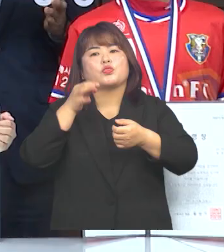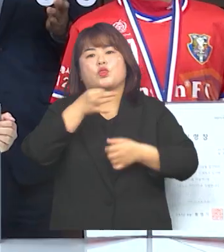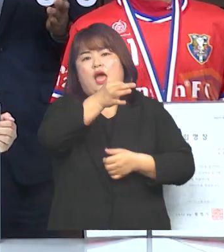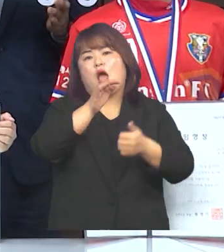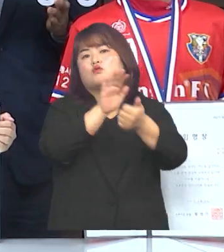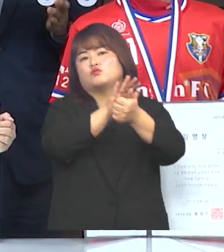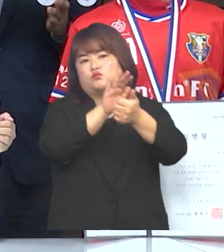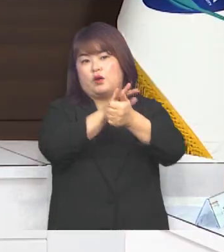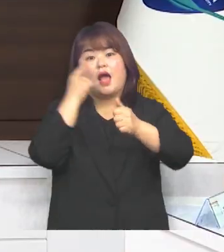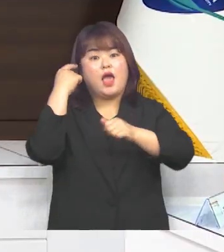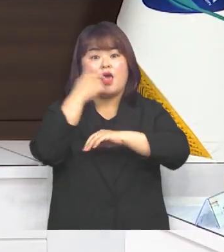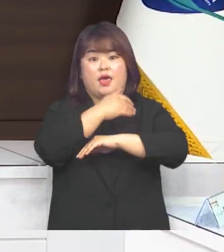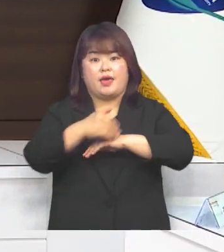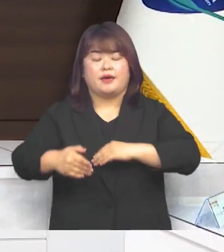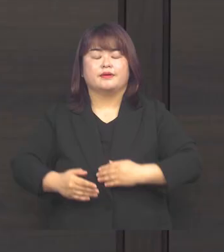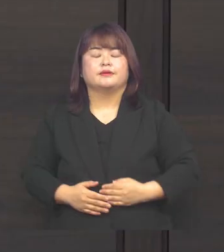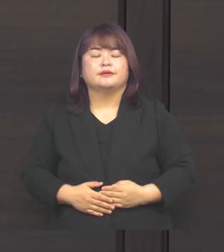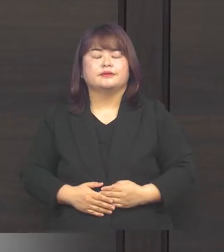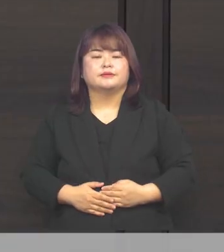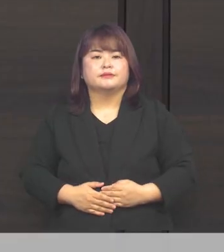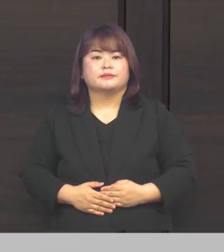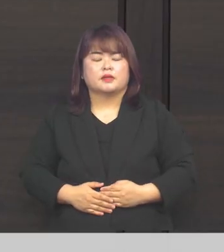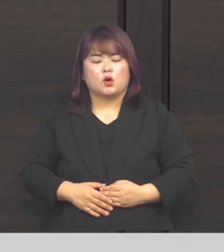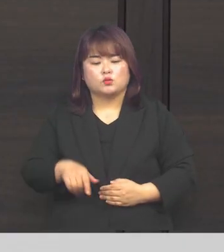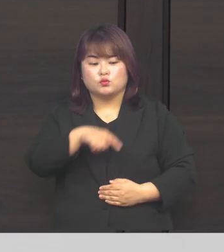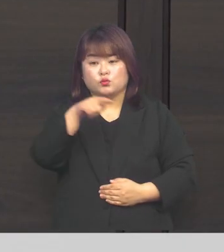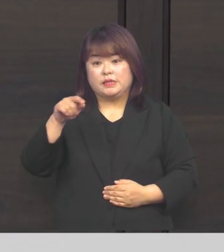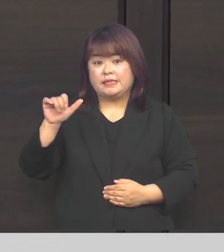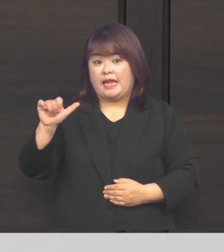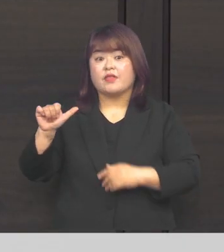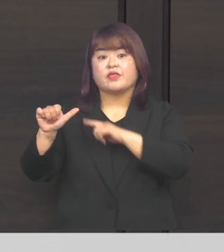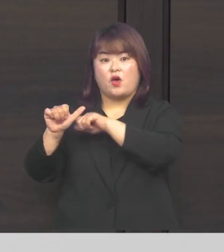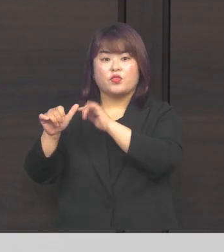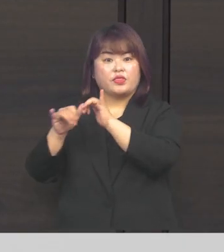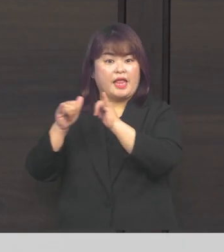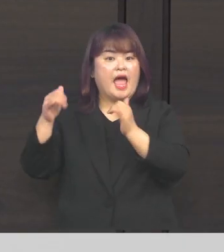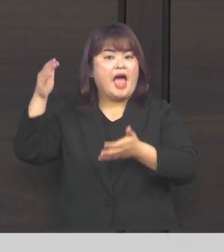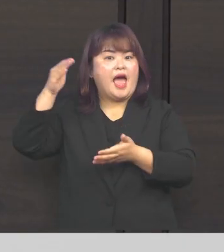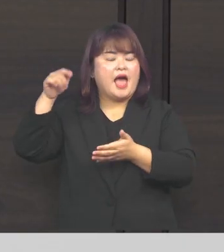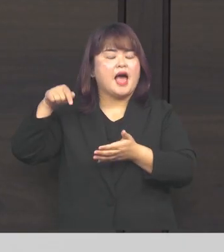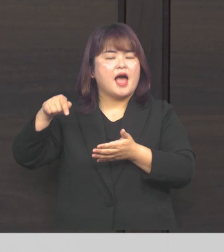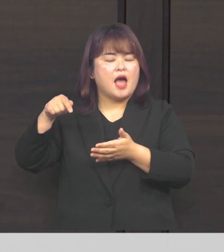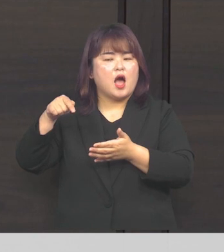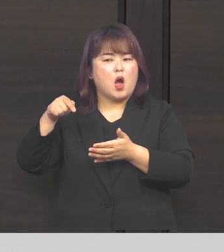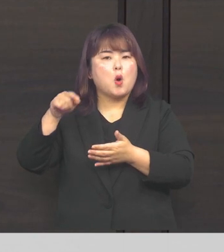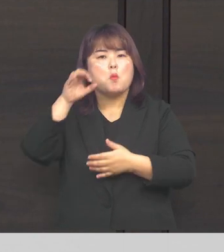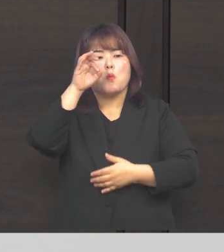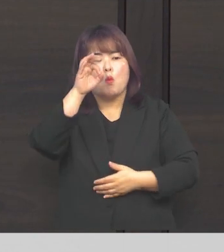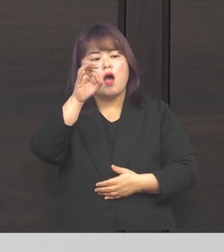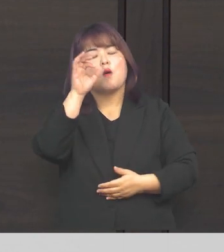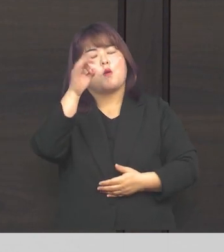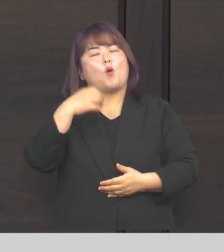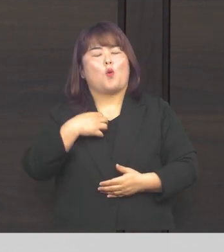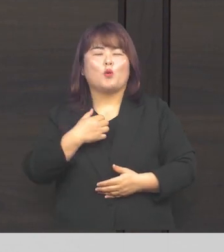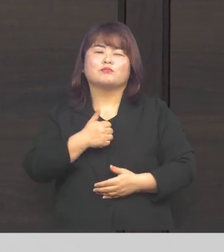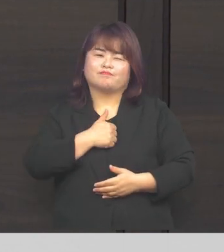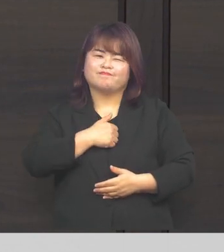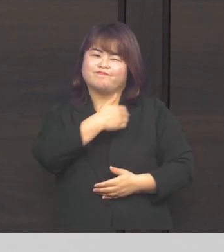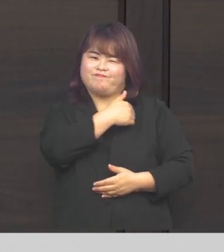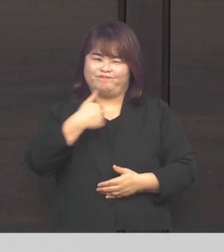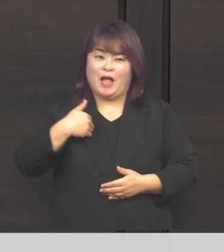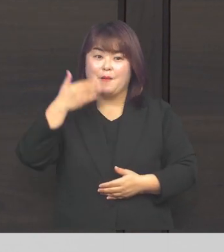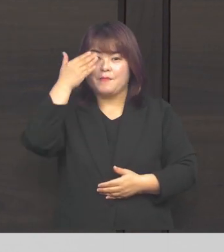후원금을 지원하기로 약속하였습니다. 우리 5분의 지금 학생들 포부를 들으니까